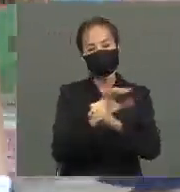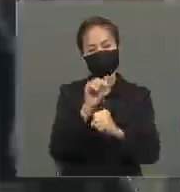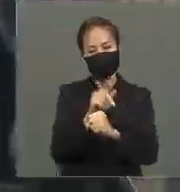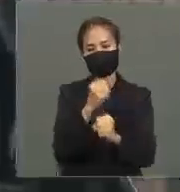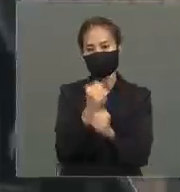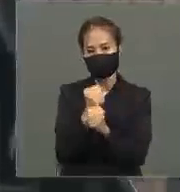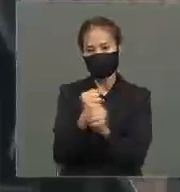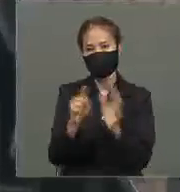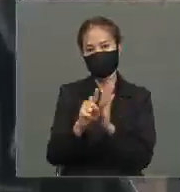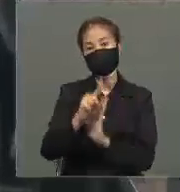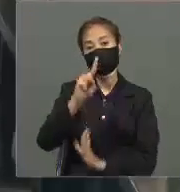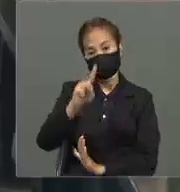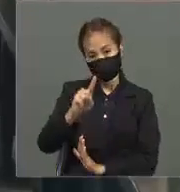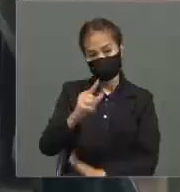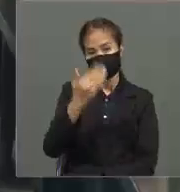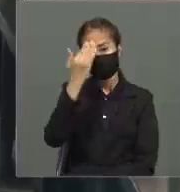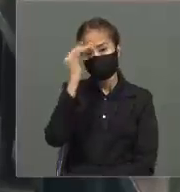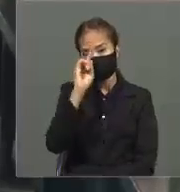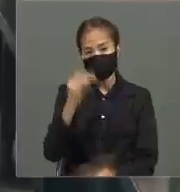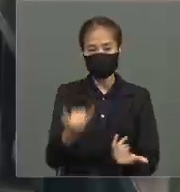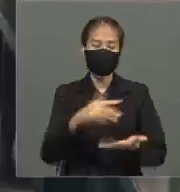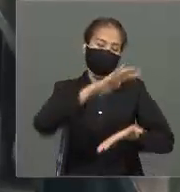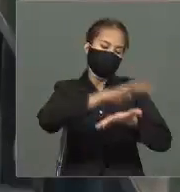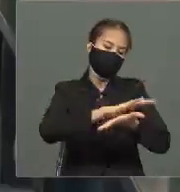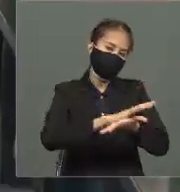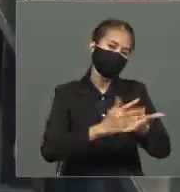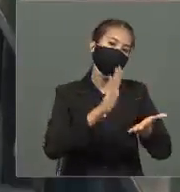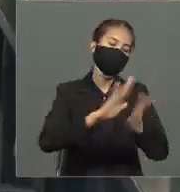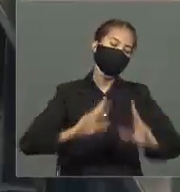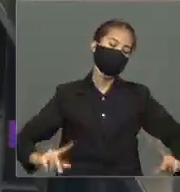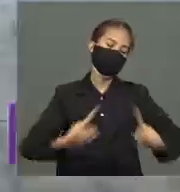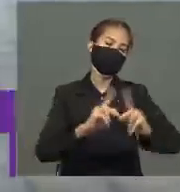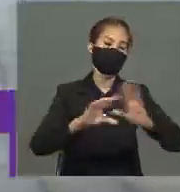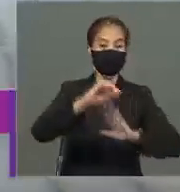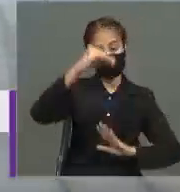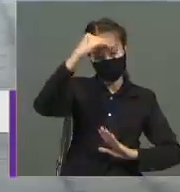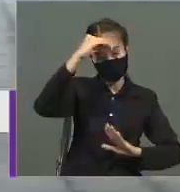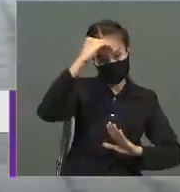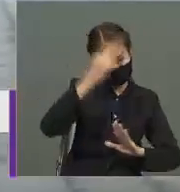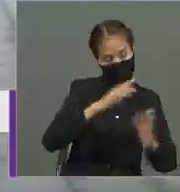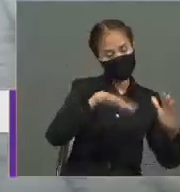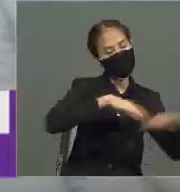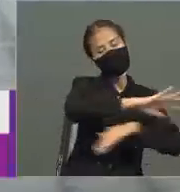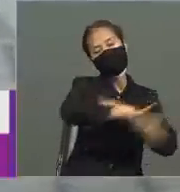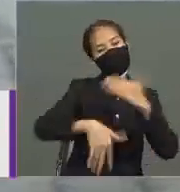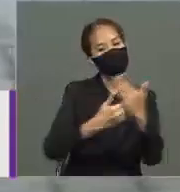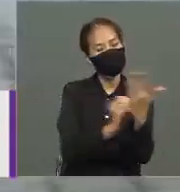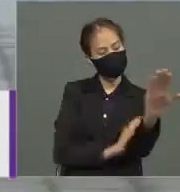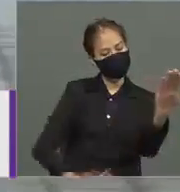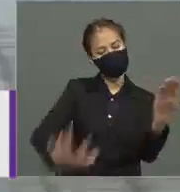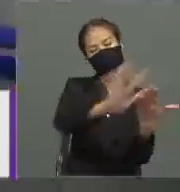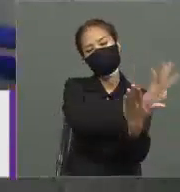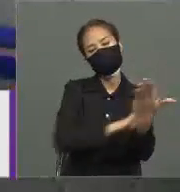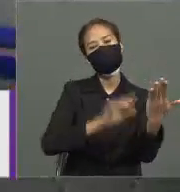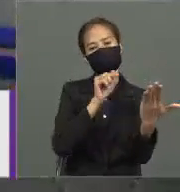เพิ่มเติมครั้งที่ 1ครับเพื่อสถานศึกษาในสังกัดและในกำกับของกระทรวงศึกษาธิการทุกระดับทุกประเภททั่วประเทศ